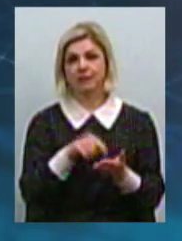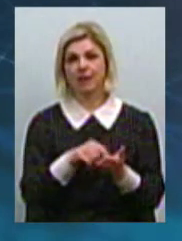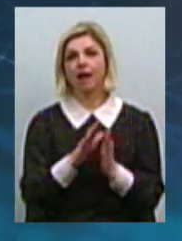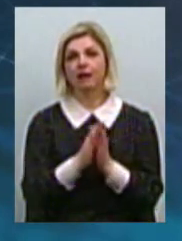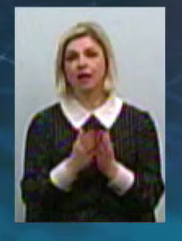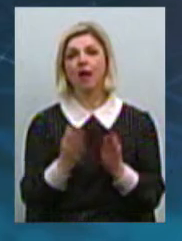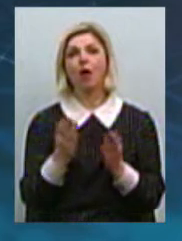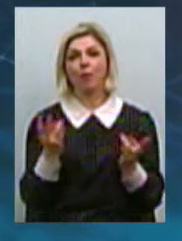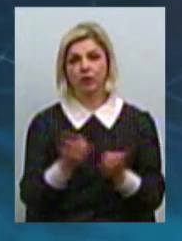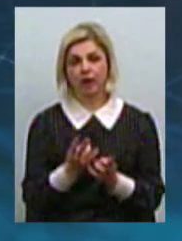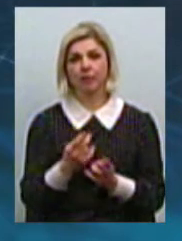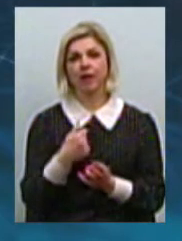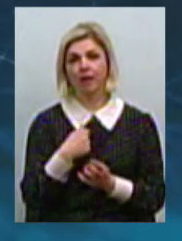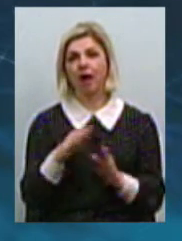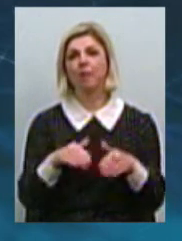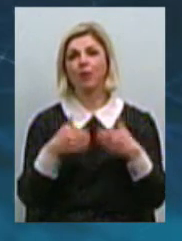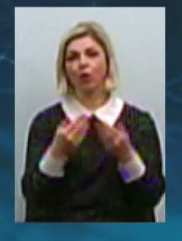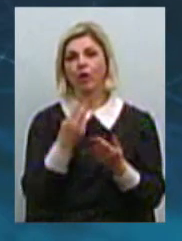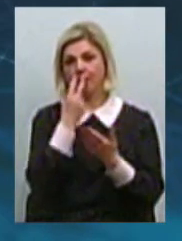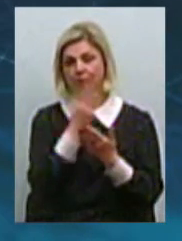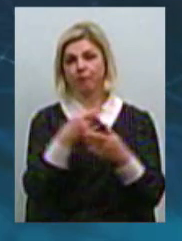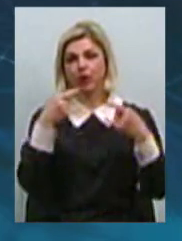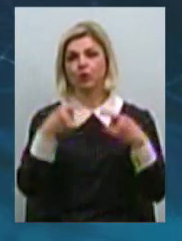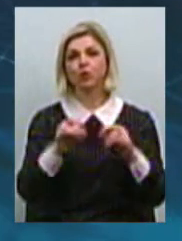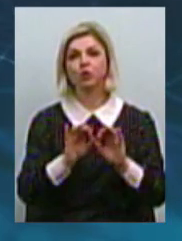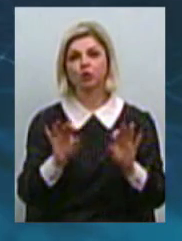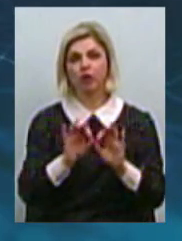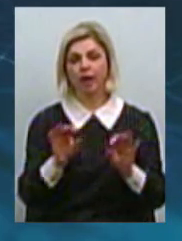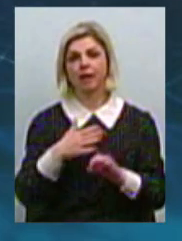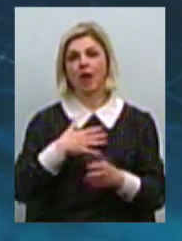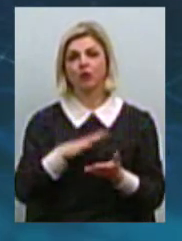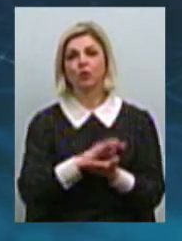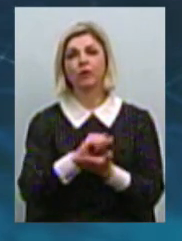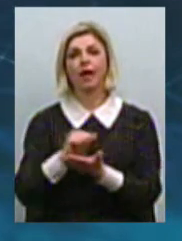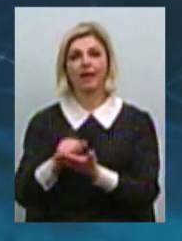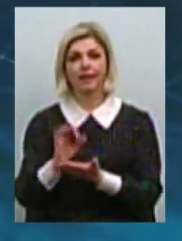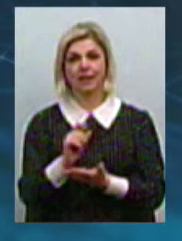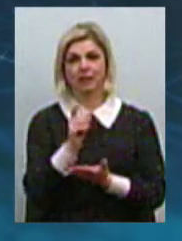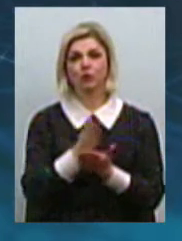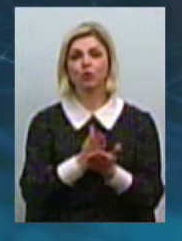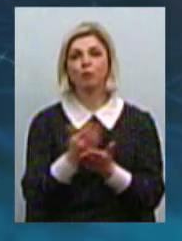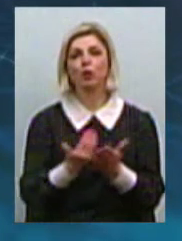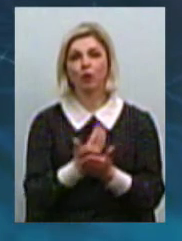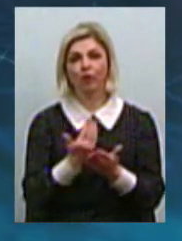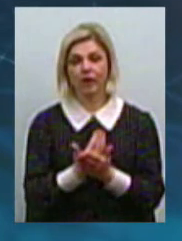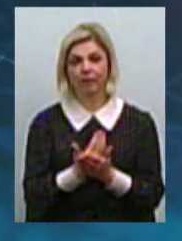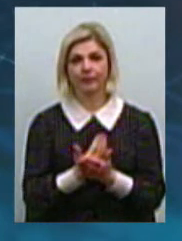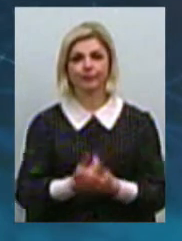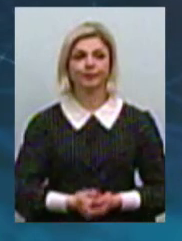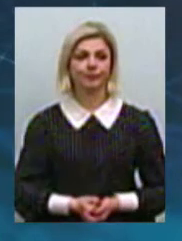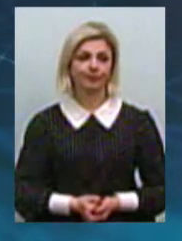вона, я пропоную переглянути відеосюжет. Наші колеги зі служби новин Олександр Гордієнко та Ігор